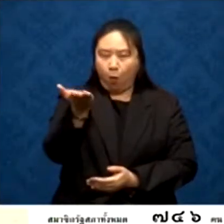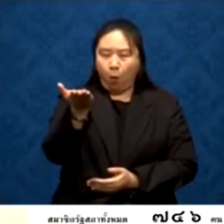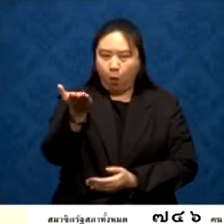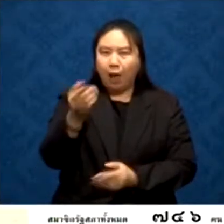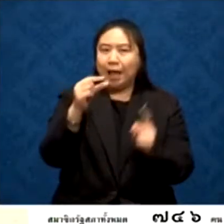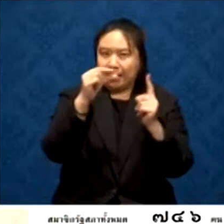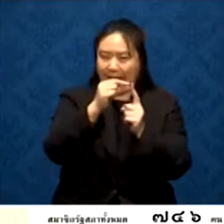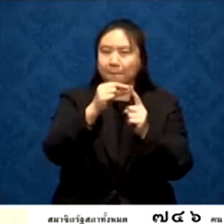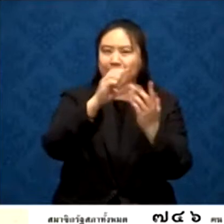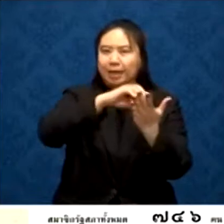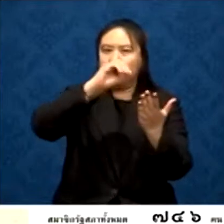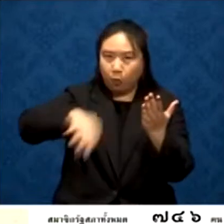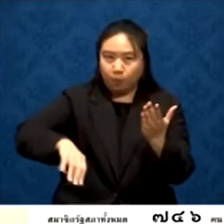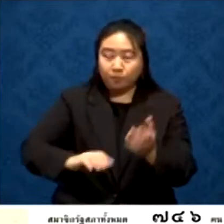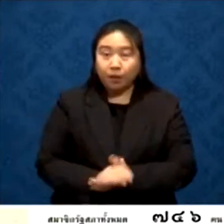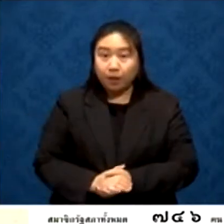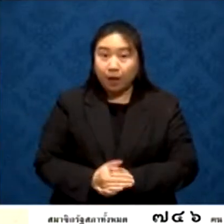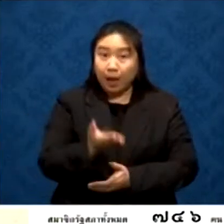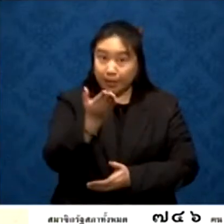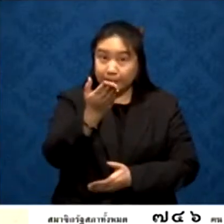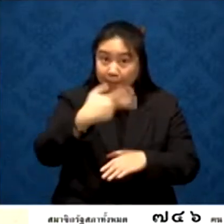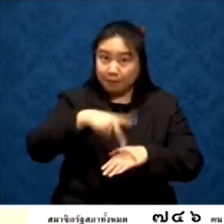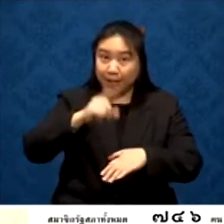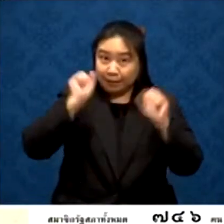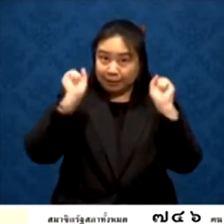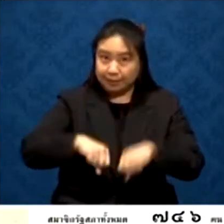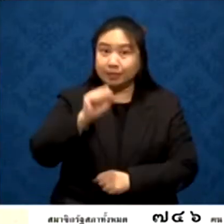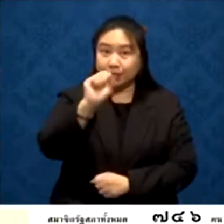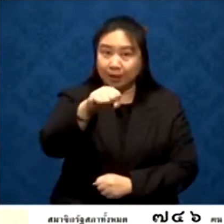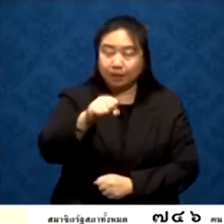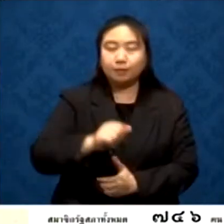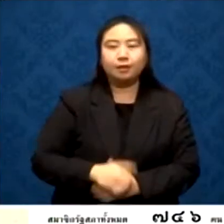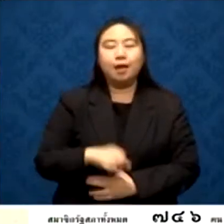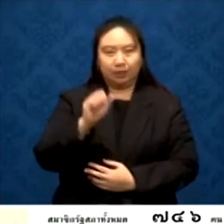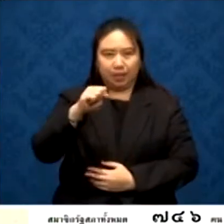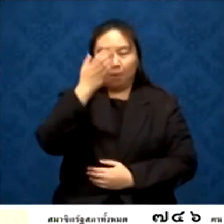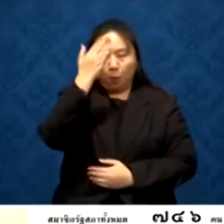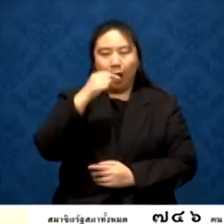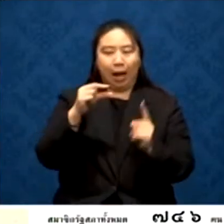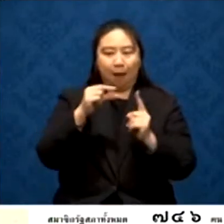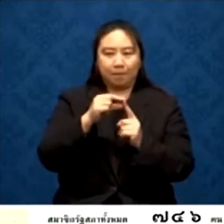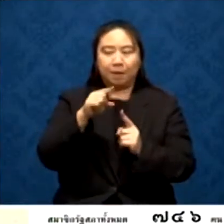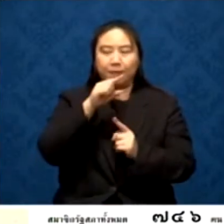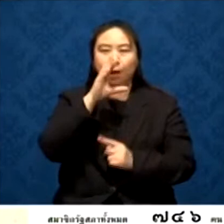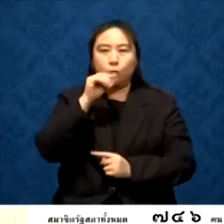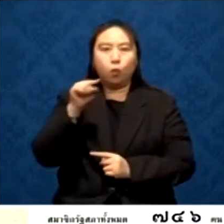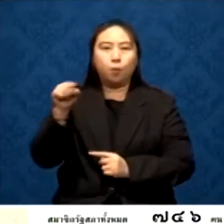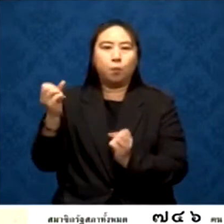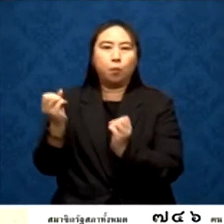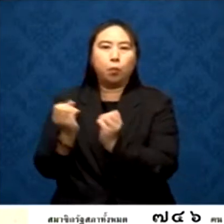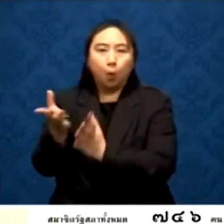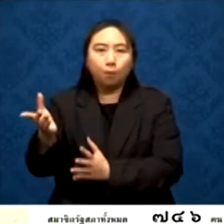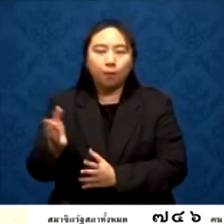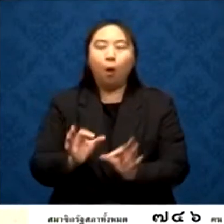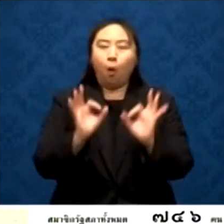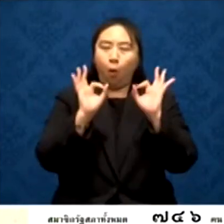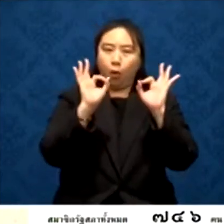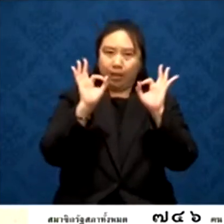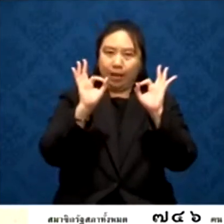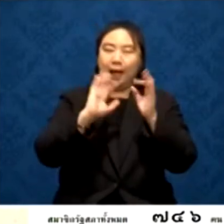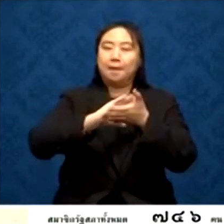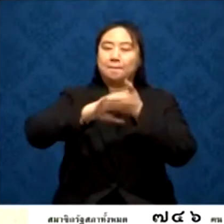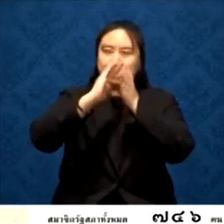อันนี้เป็นคำวินิจฉัยของท่านประธานใช่ไหมครับ ใช่ครับเพราะว่ามันเจ็ดสีครับ โอเคครับผมยินดีถอนว่าจูงจมูกครับเป็นจูงแขนแล้ว